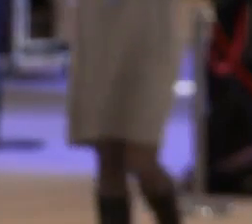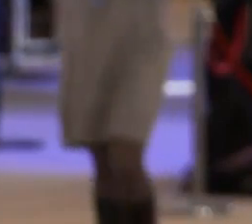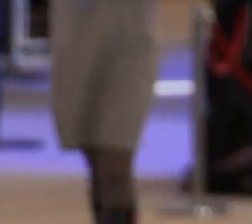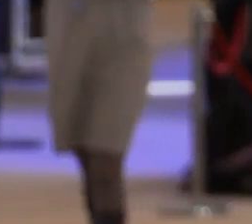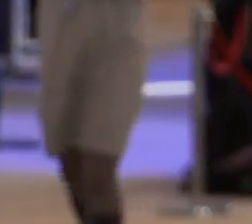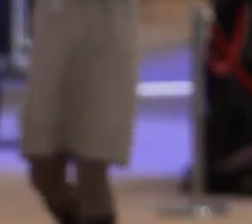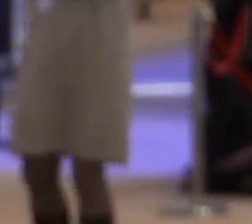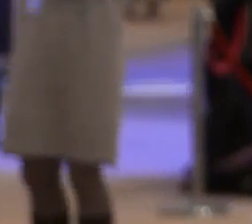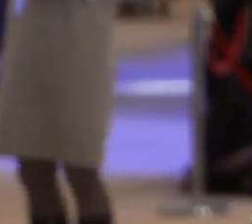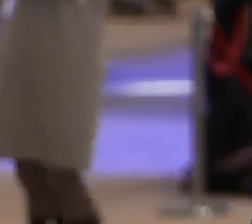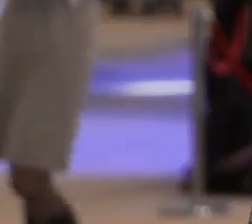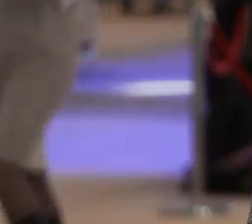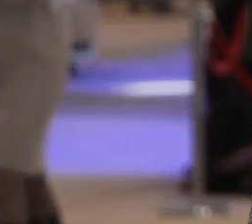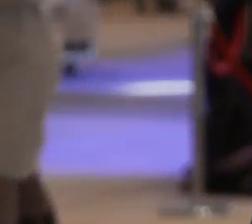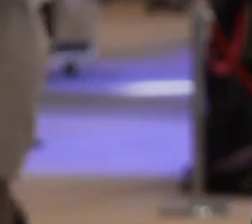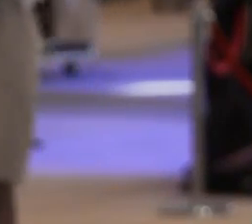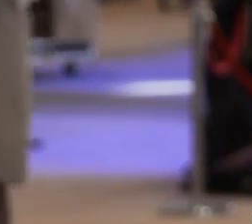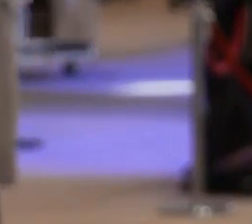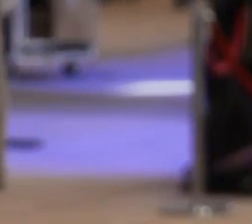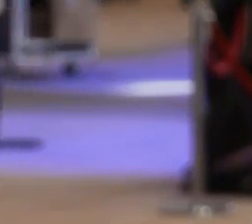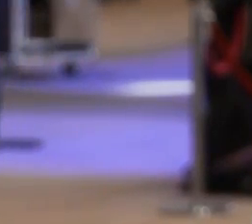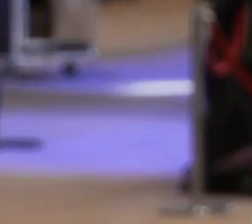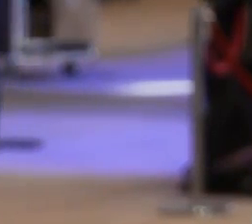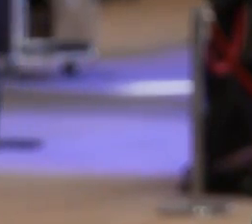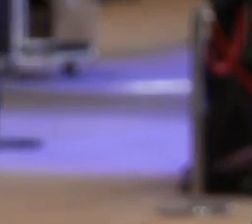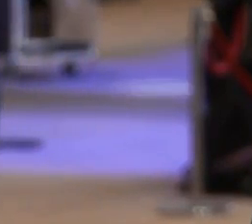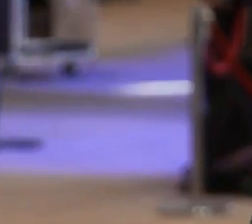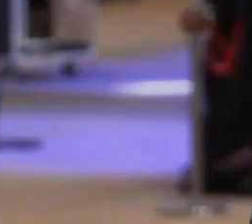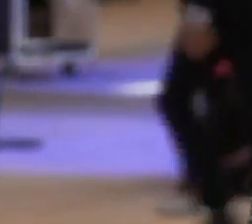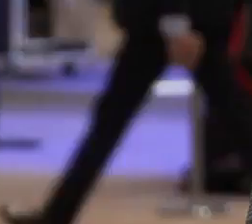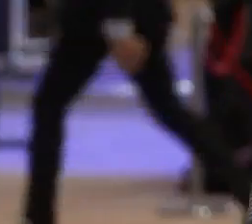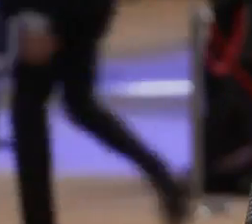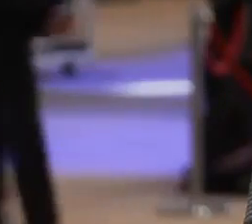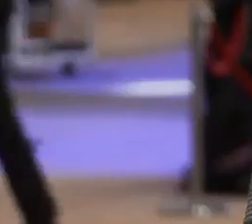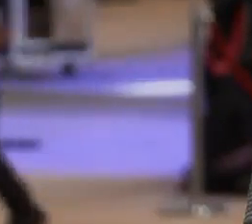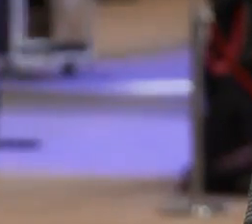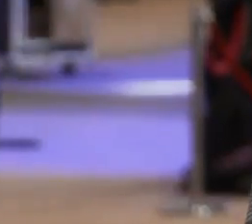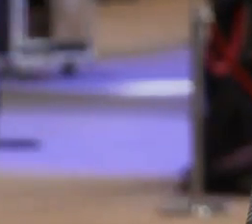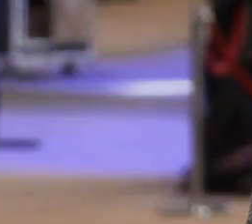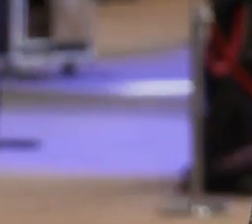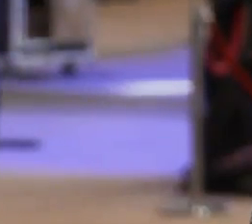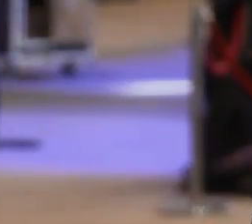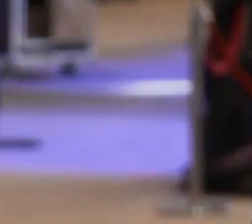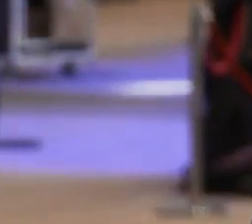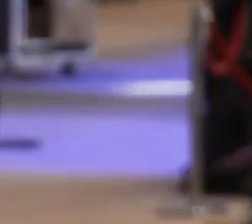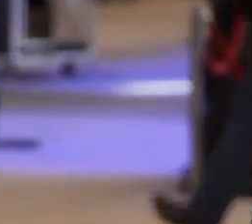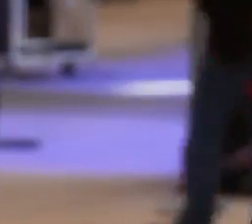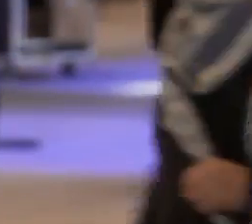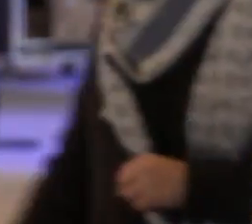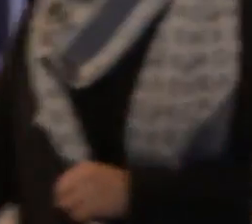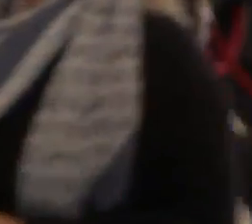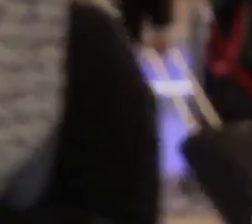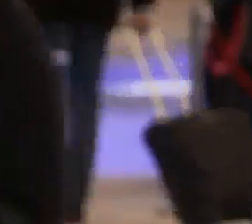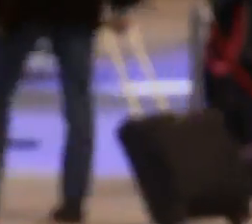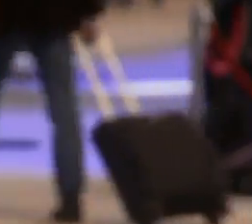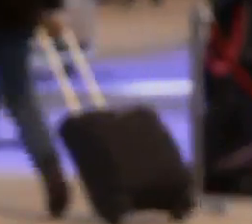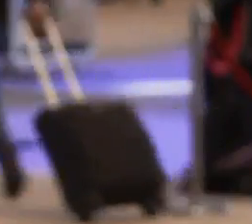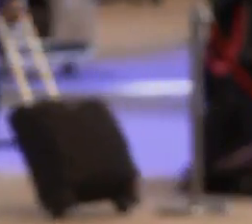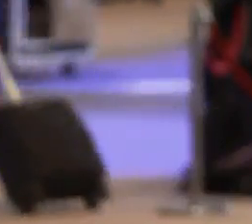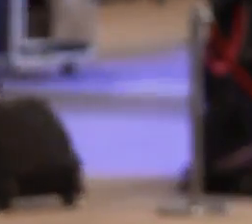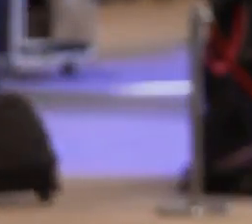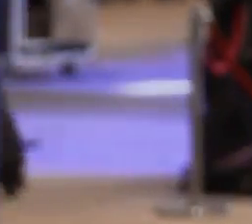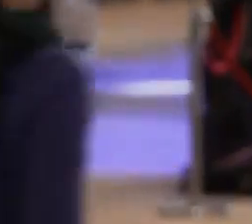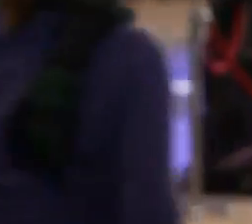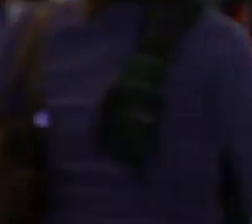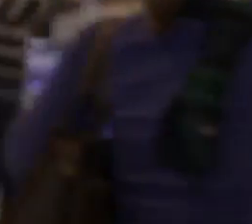réduire la fracture entre la communauté et les experts. Basé sur la base des valeurs d'ouverture, nous pouvons améliorer